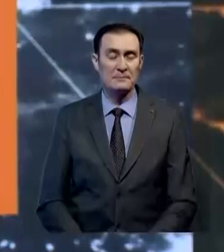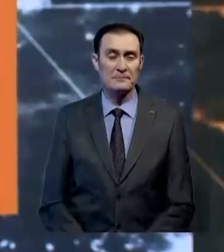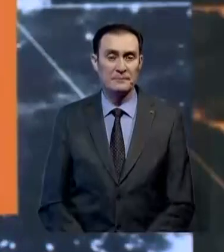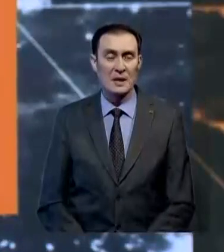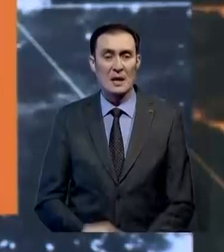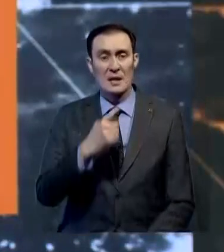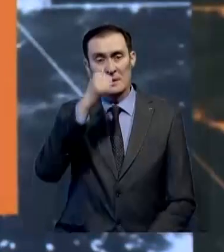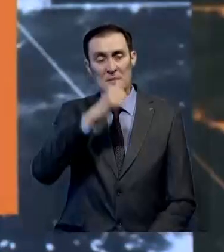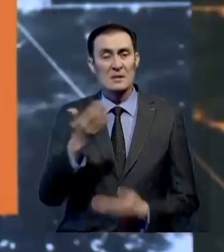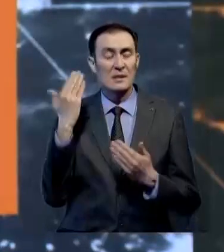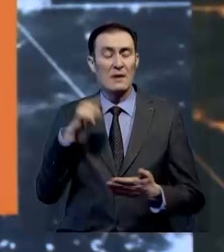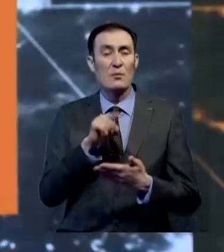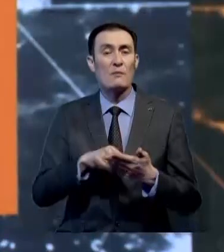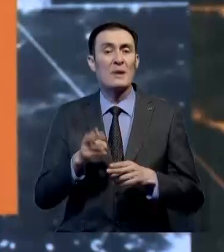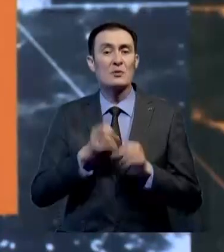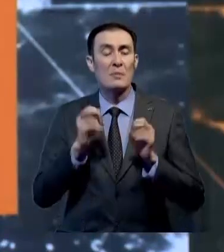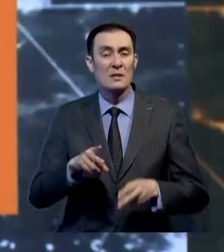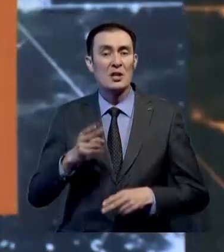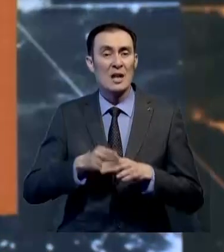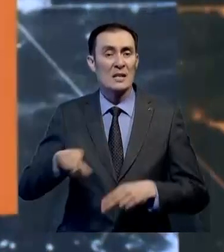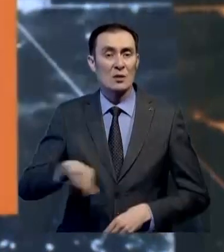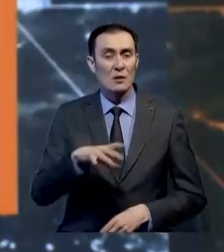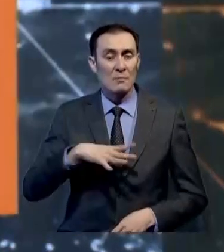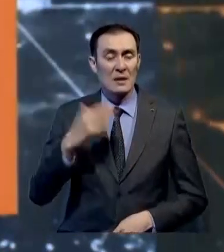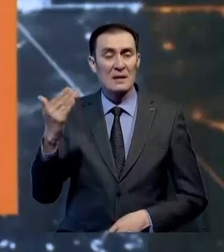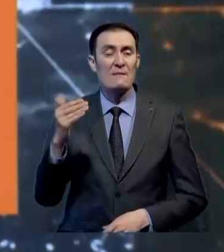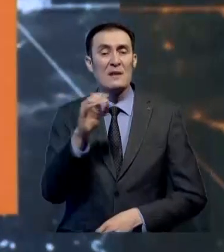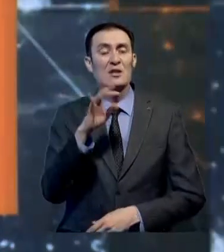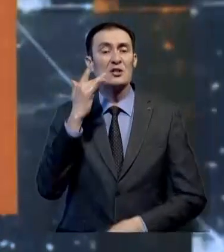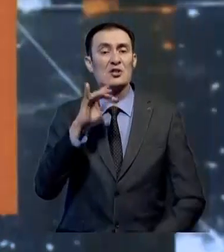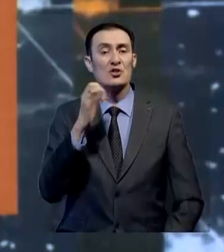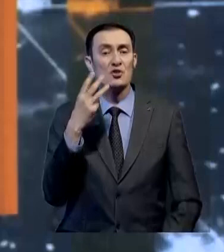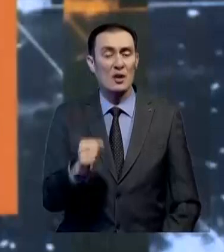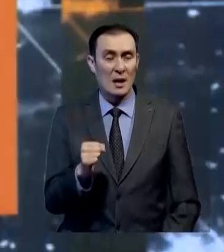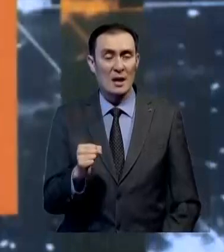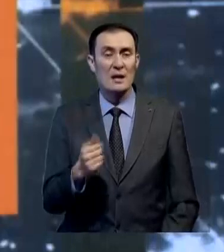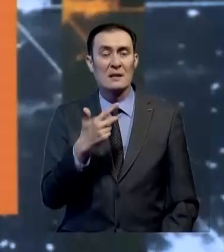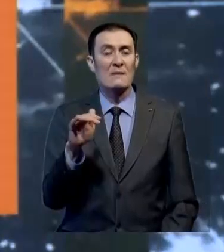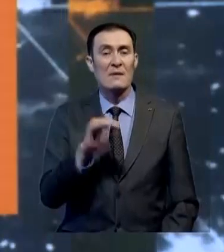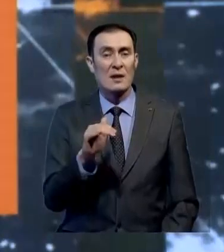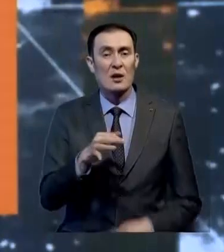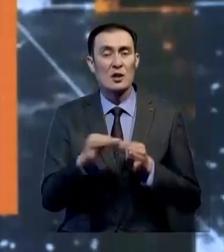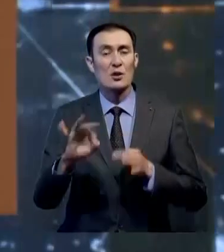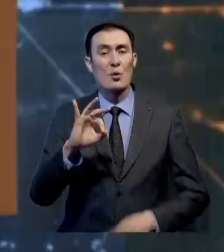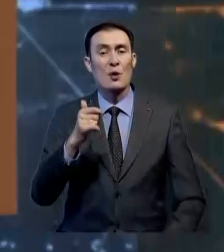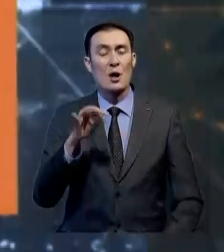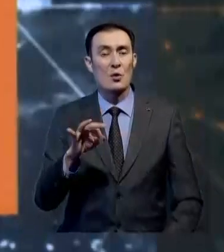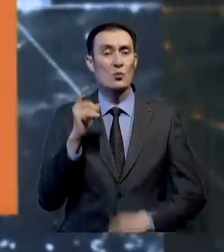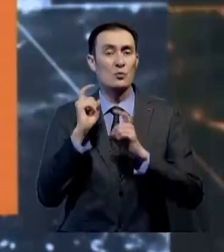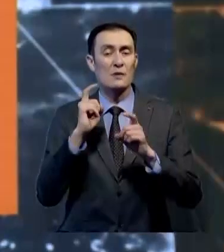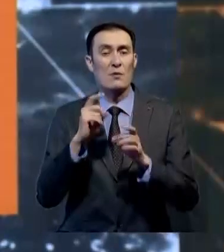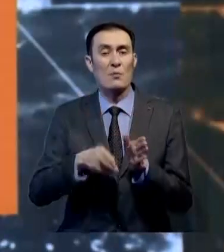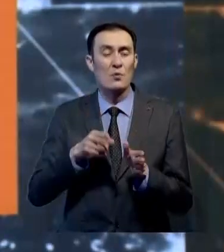Ровно месяц назад вопрос безопасности на железной дороге поднимали и на западе США. 3 февраля в штате Огайо грузовой поезд